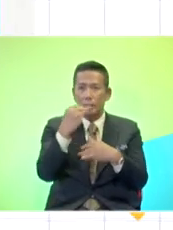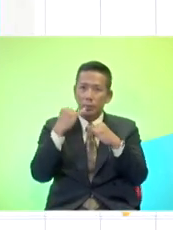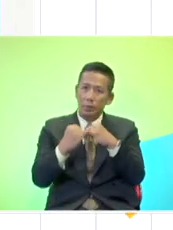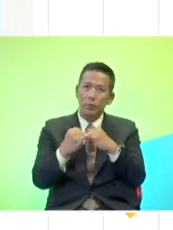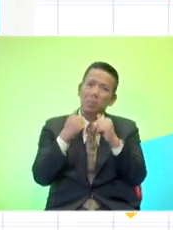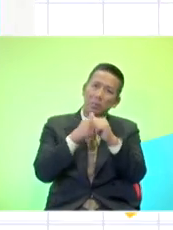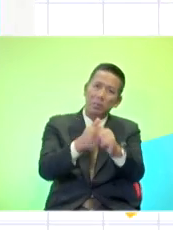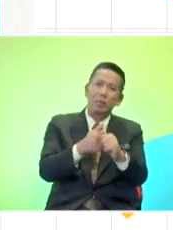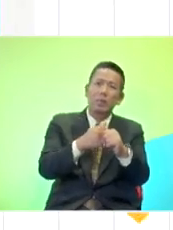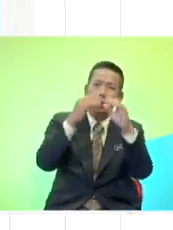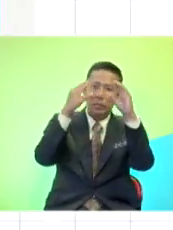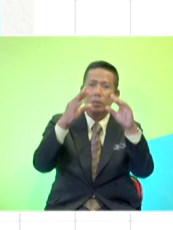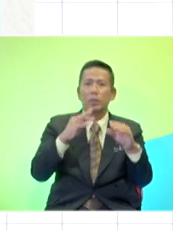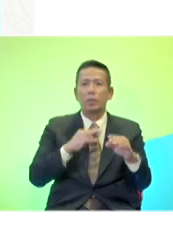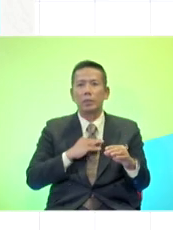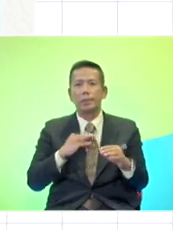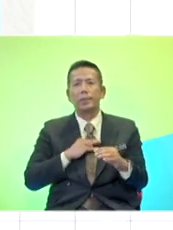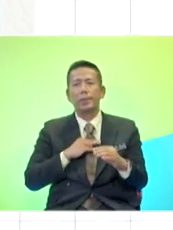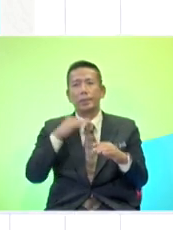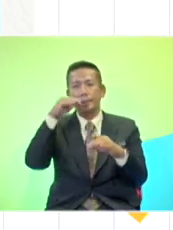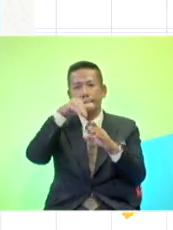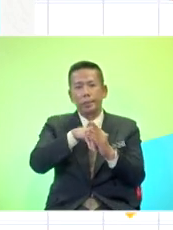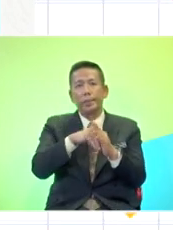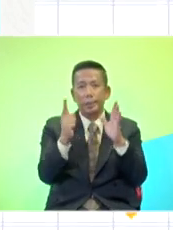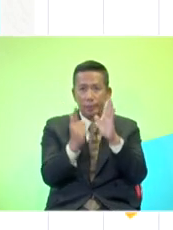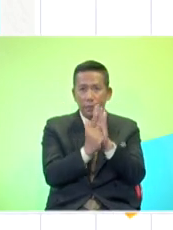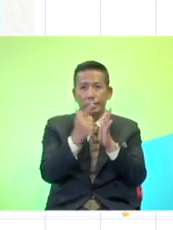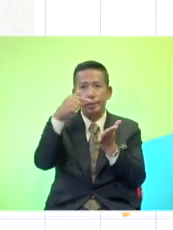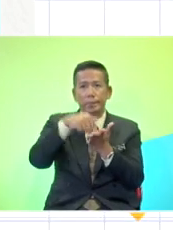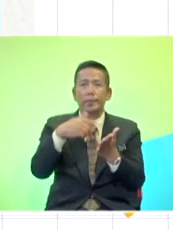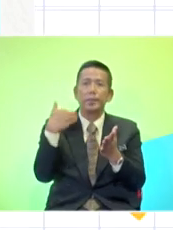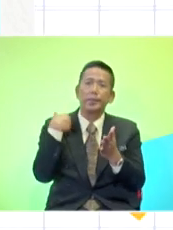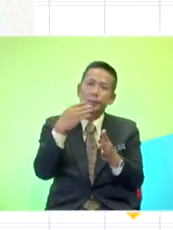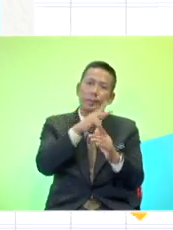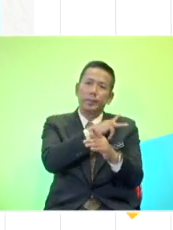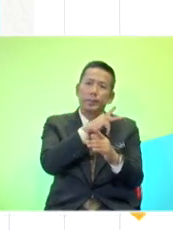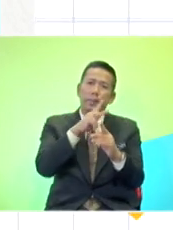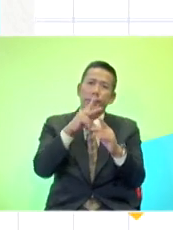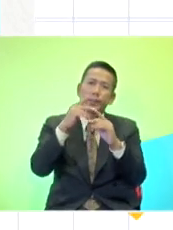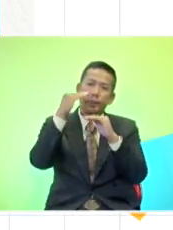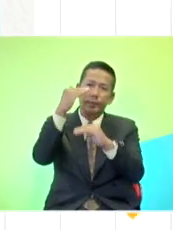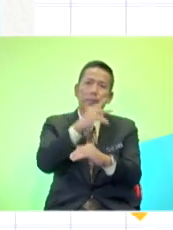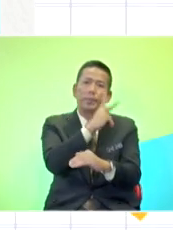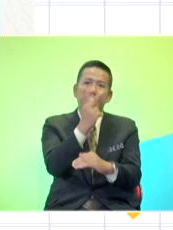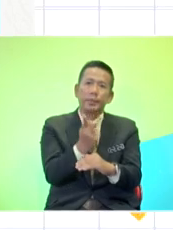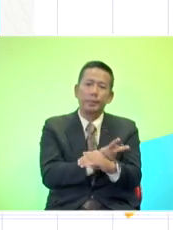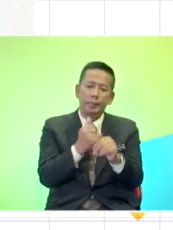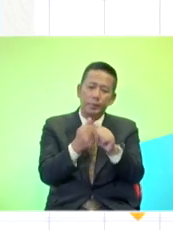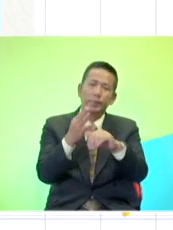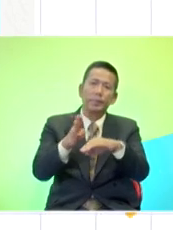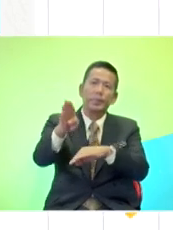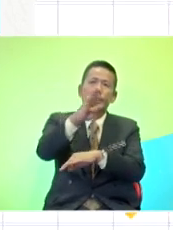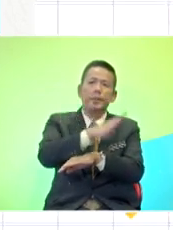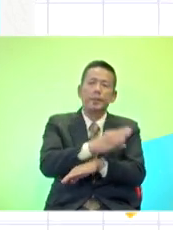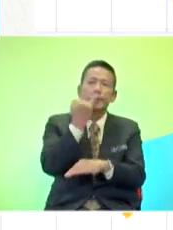guru prestasi ini akan diajukan tahap penguasaan bagi setiap bidang yaitu kalau dalam bidang